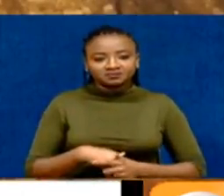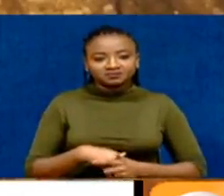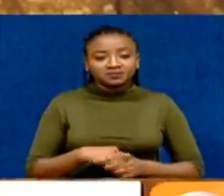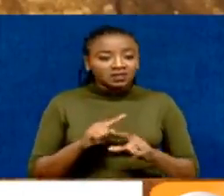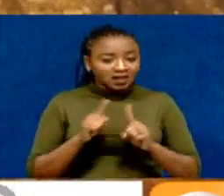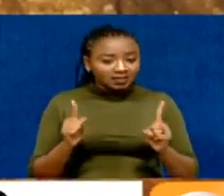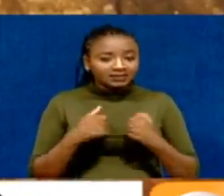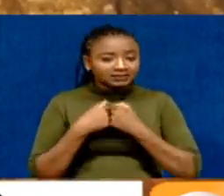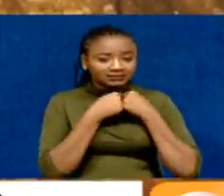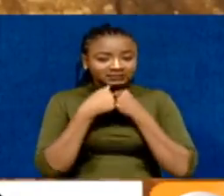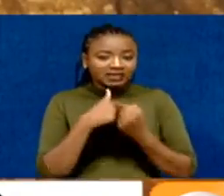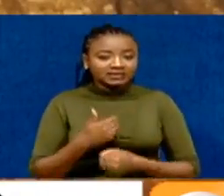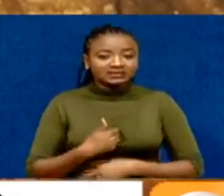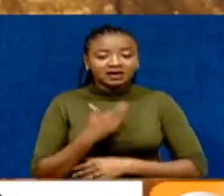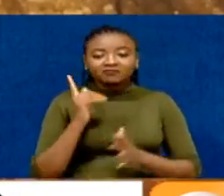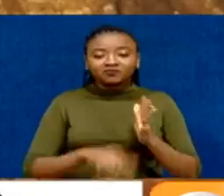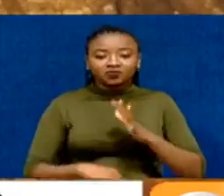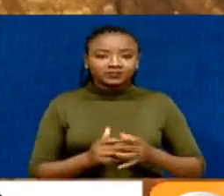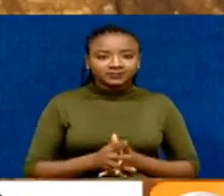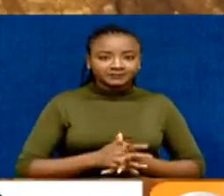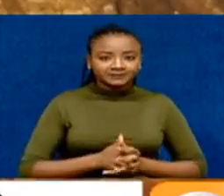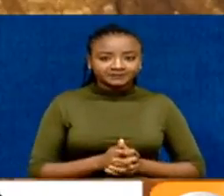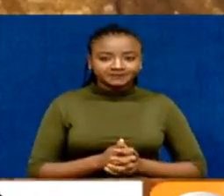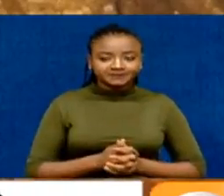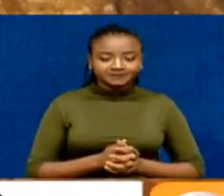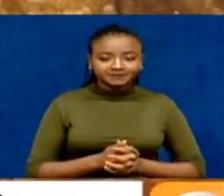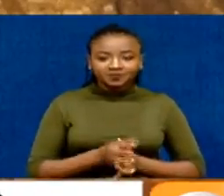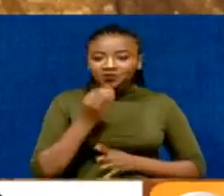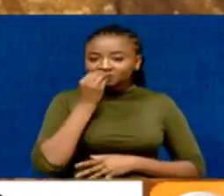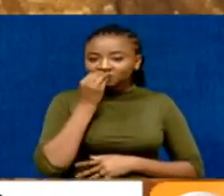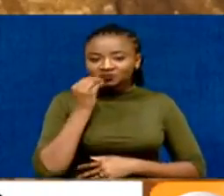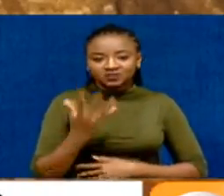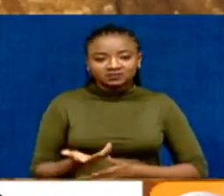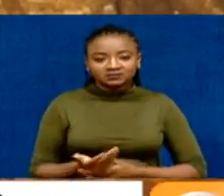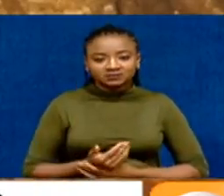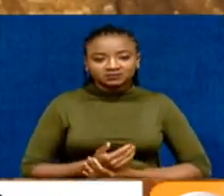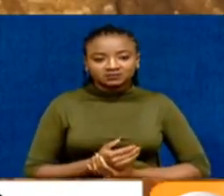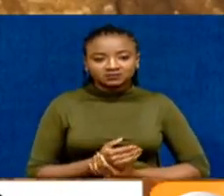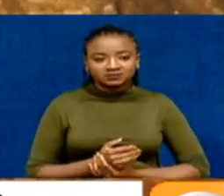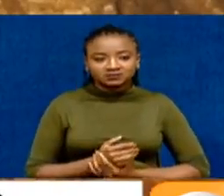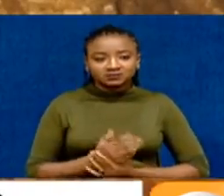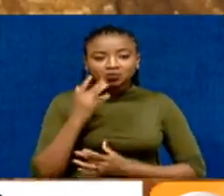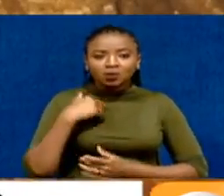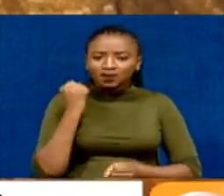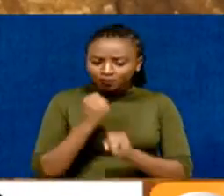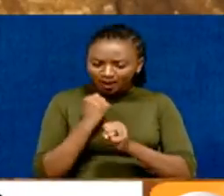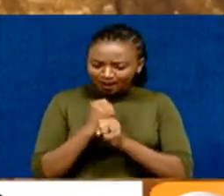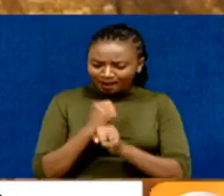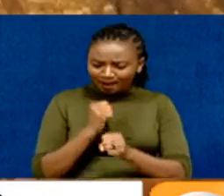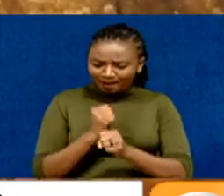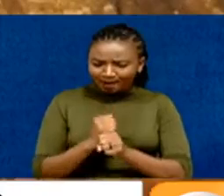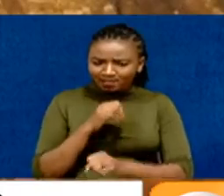Sasa changamoto yenye tuko nayo hapa ni changamoto ya chakula. Unapata tunafanya kazi